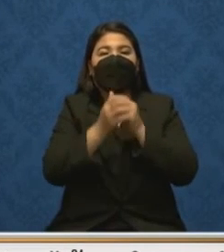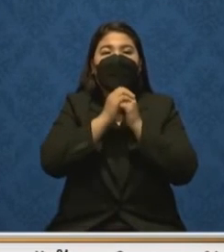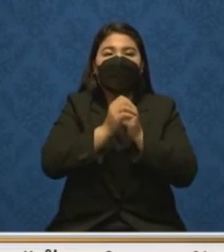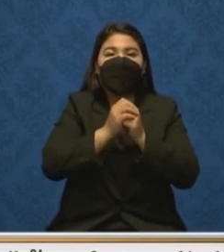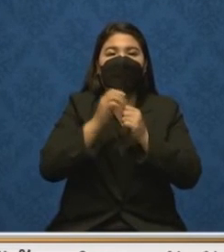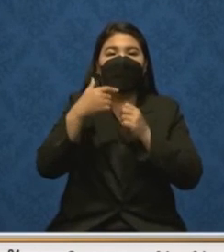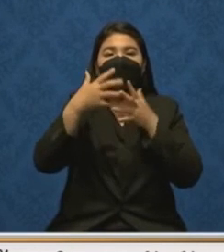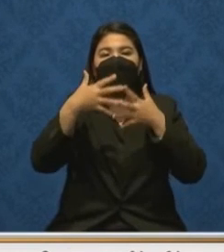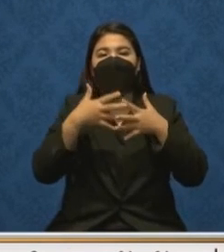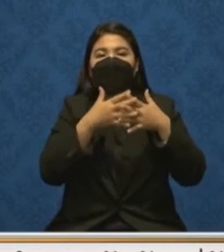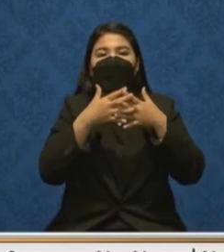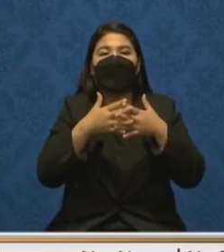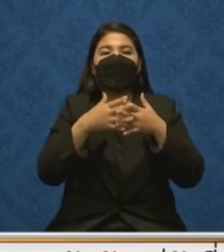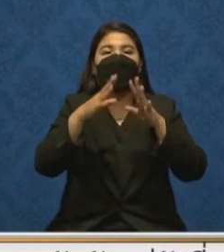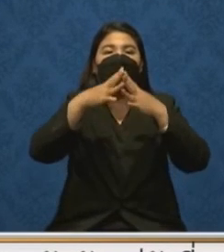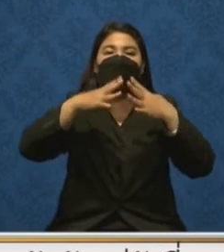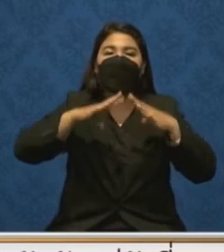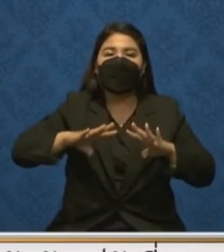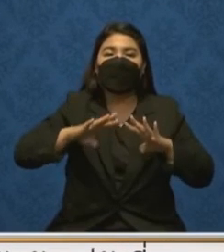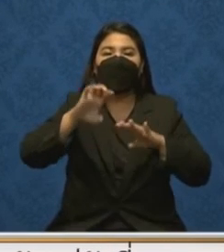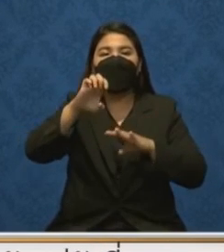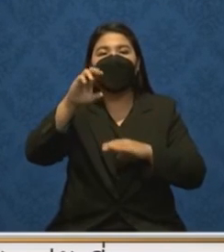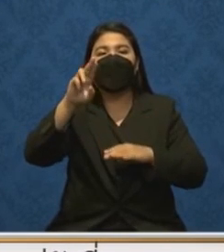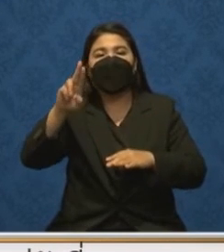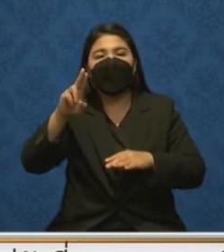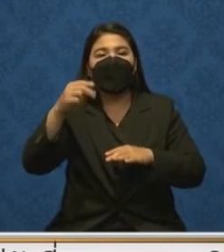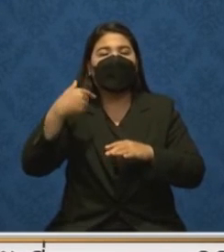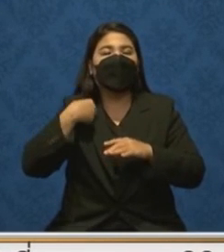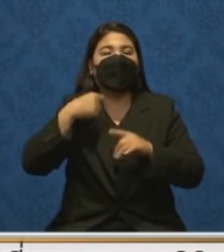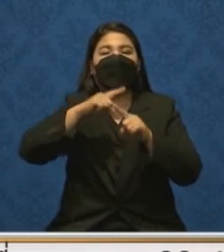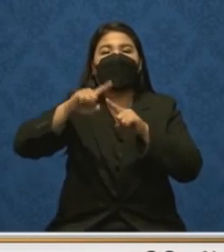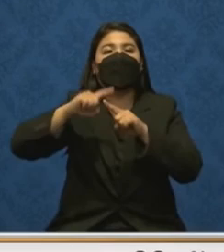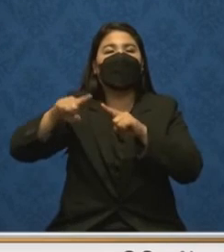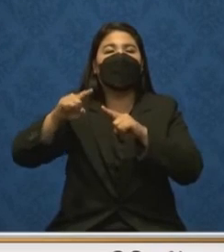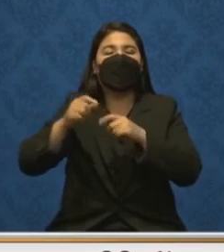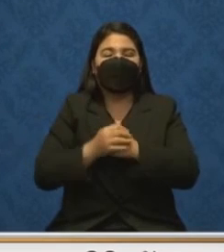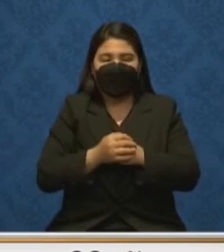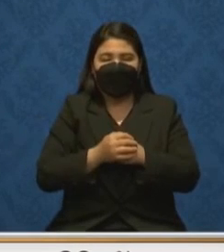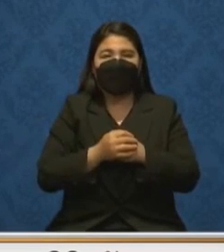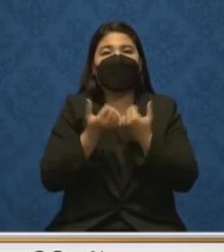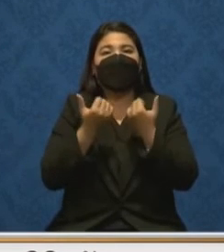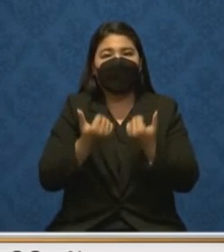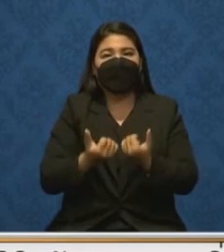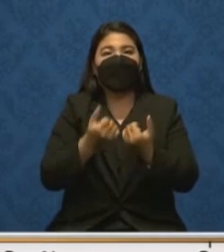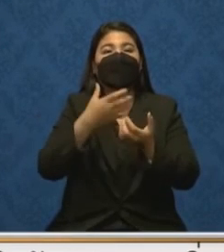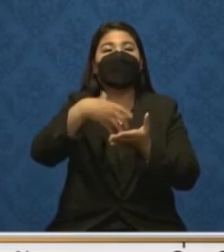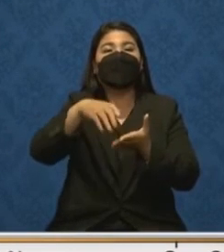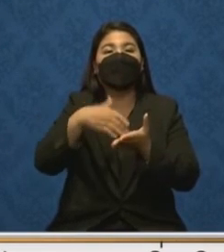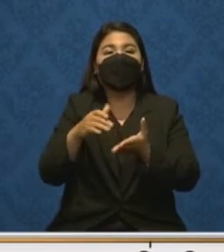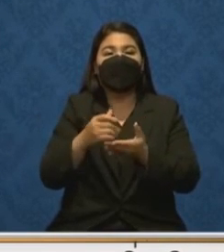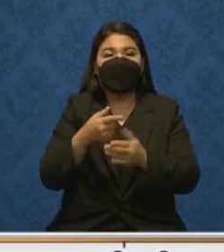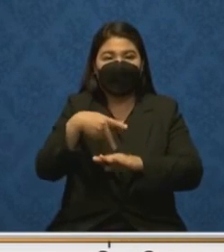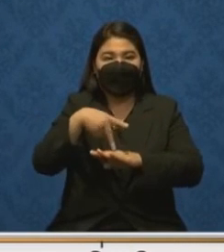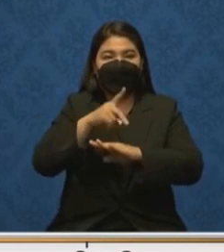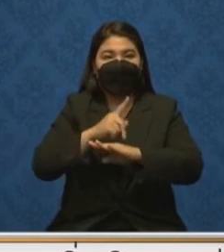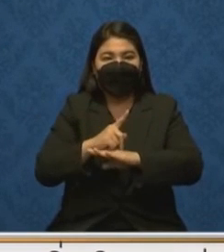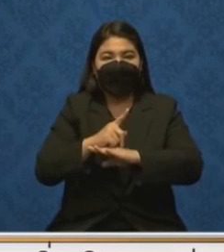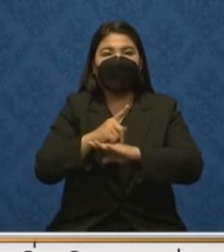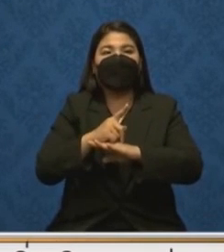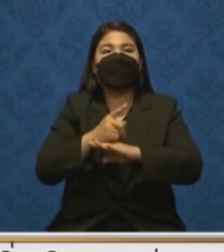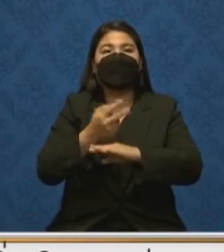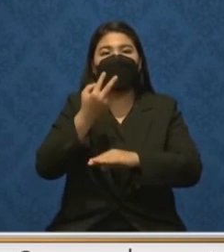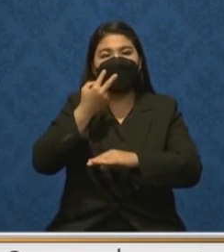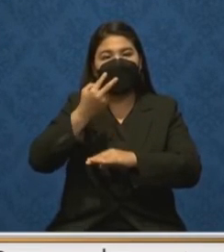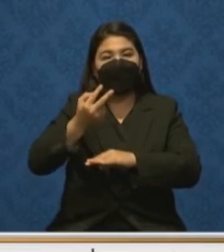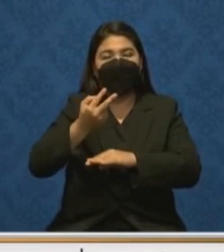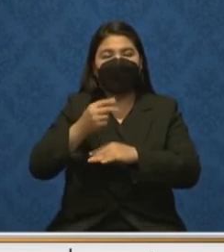เซียนรอเชีตตาวันหลอก ก็ตามแล้วก็นี่ก็คือสิงที่ขอนิญาตที่จะกลาบเรียนต่อท่านประธานเพื่อได้เห